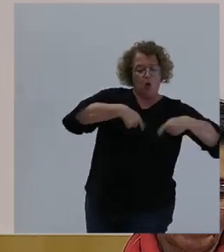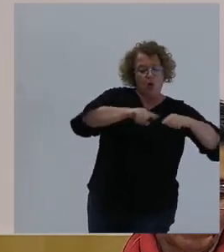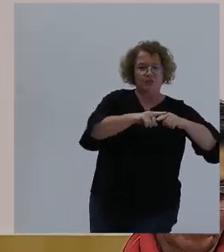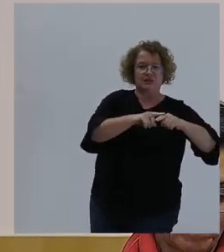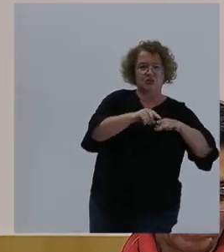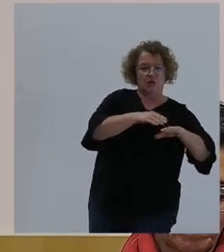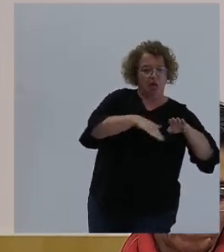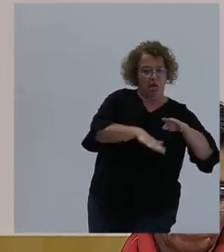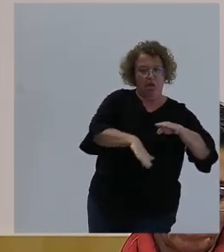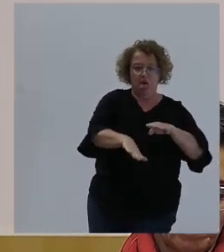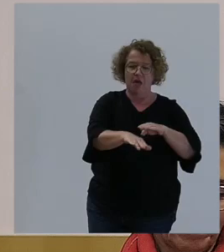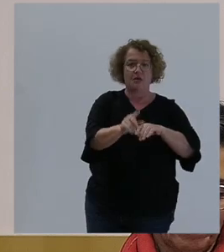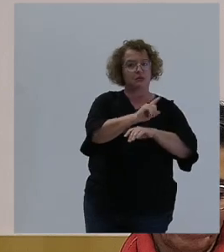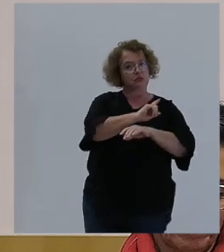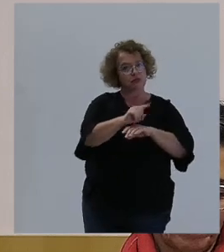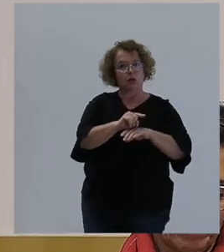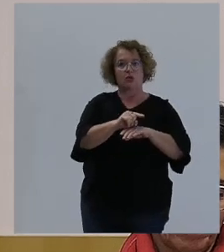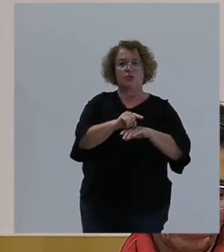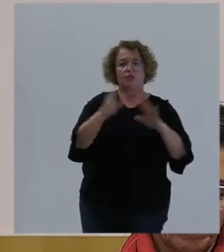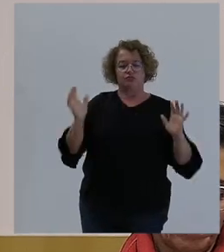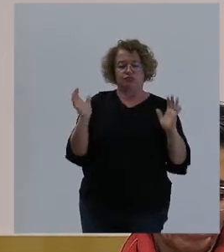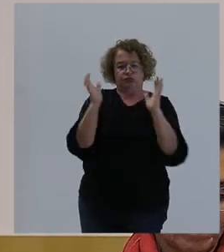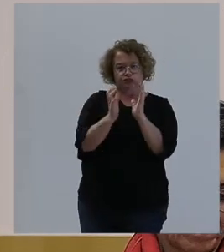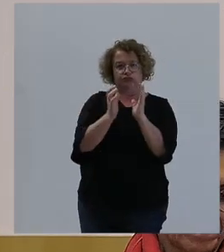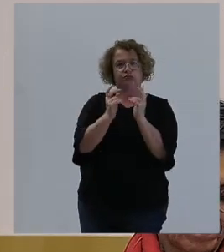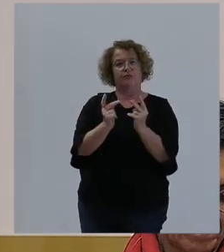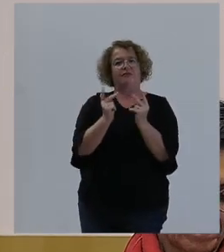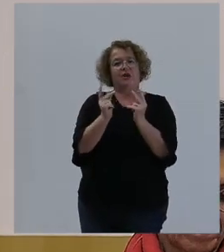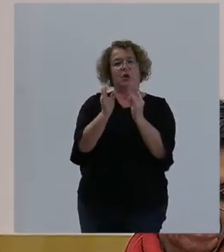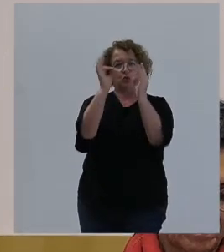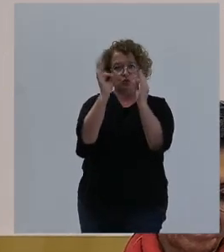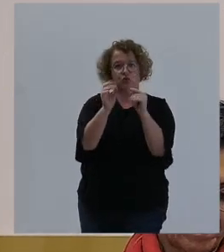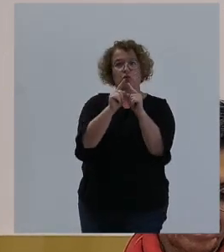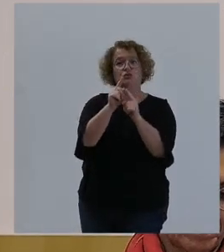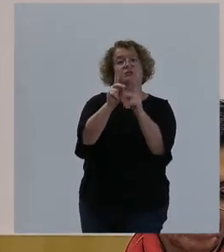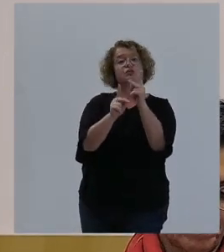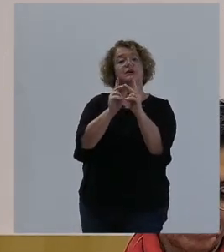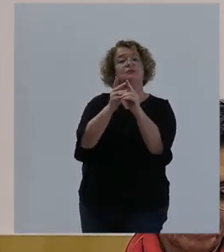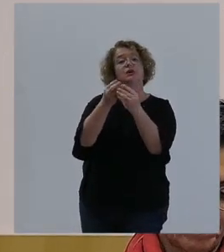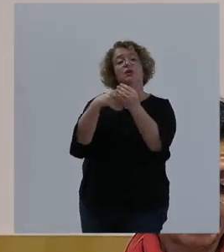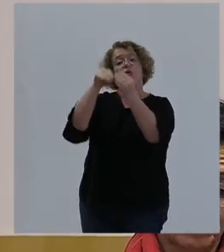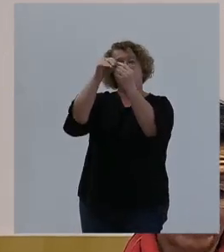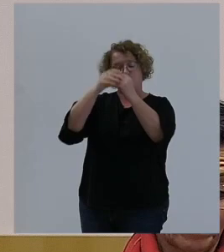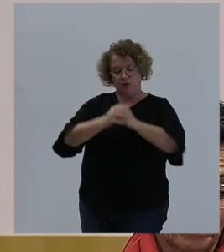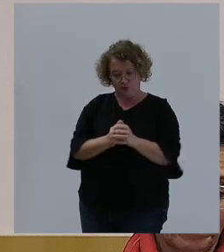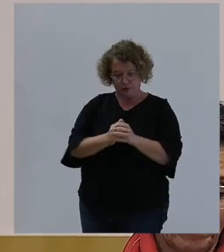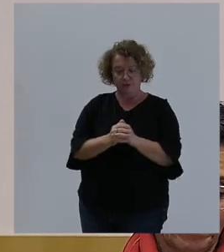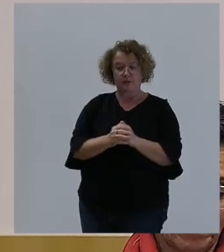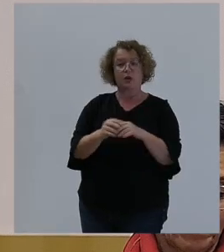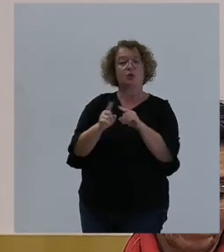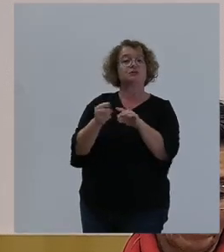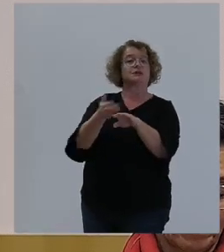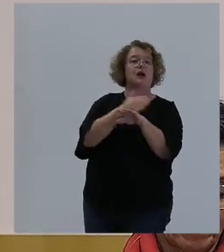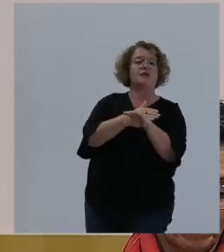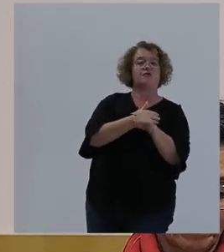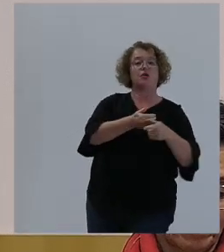et en redonnant aux instances élues toutes leurs prérogatives, voire davantage de prérogatives. Par le passé, des arbitrages